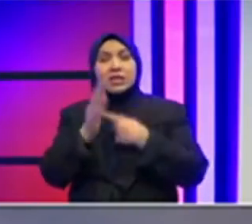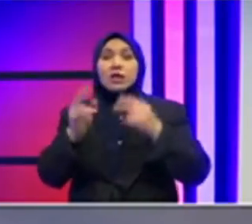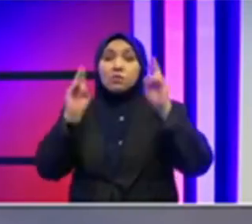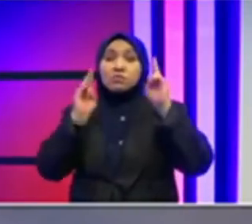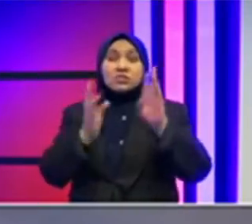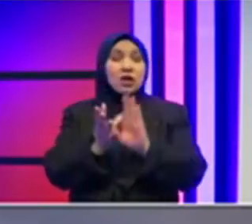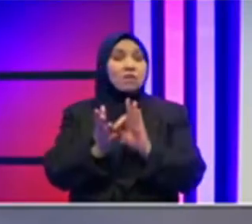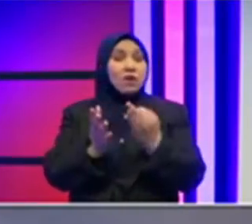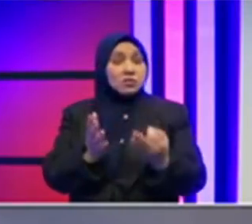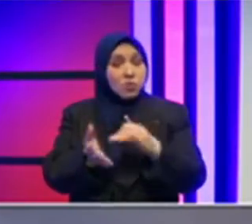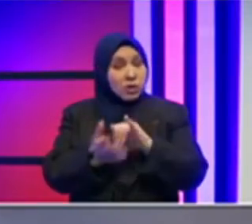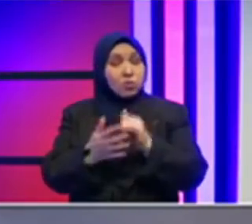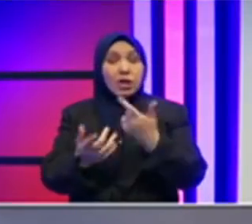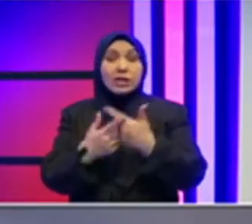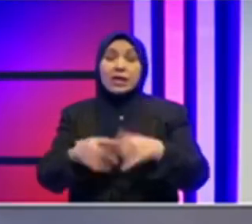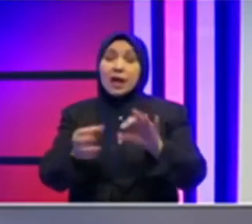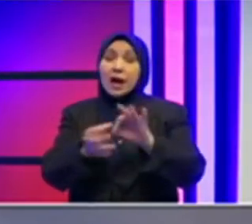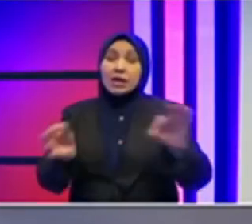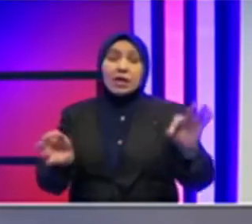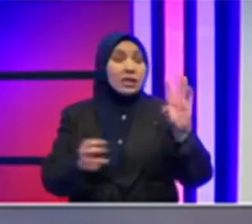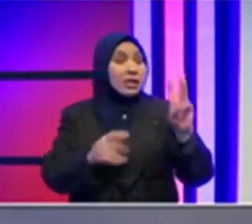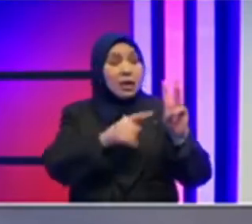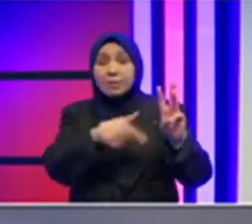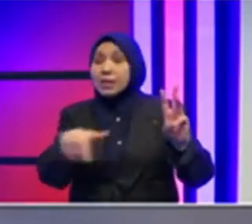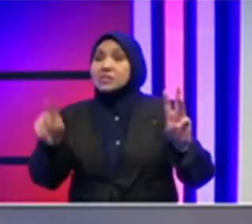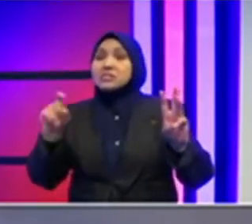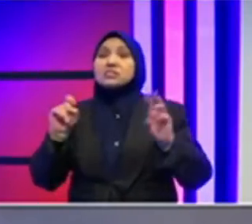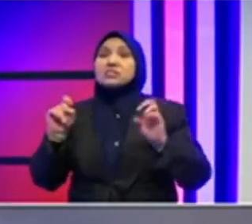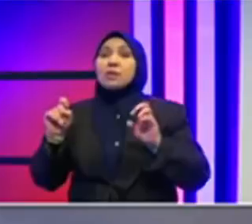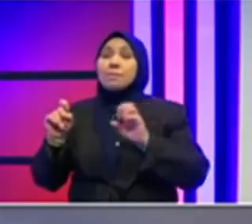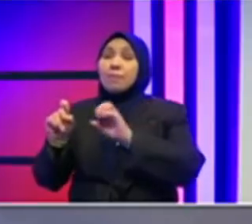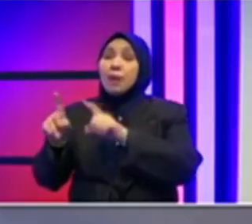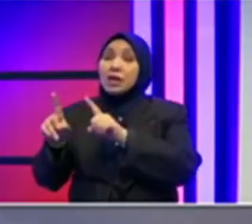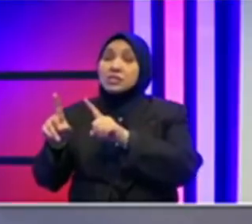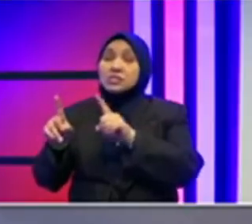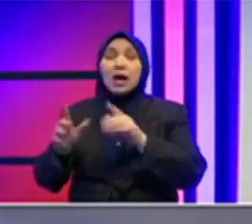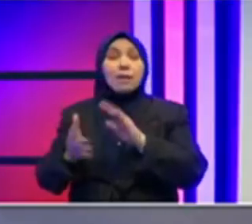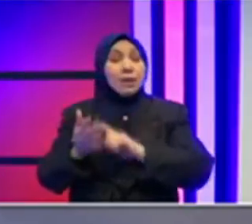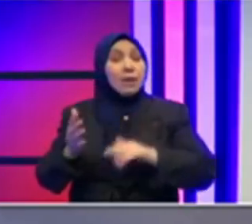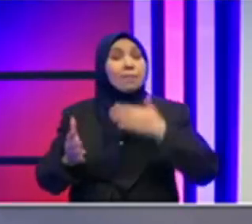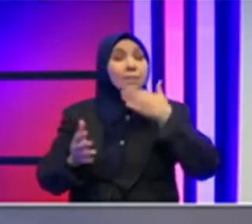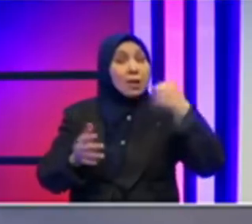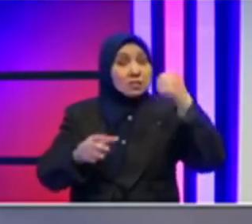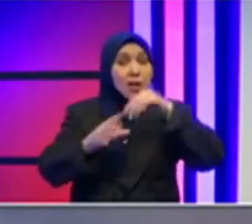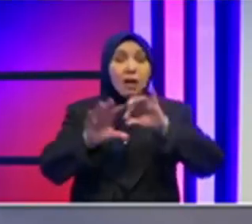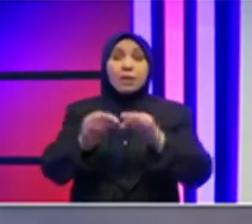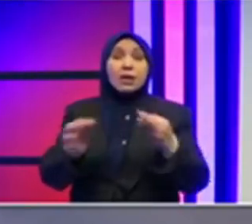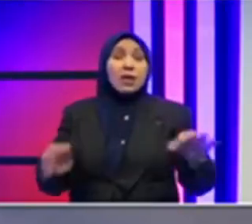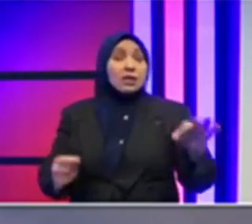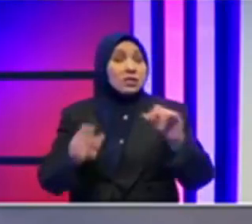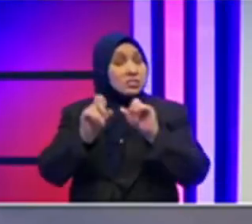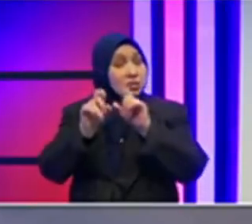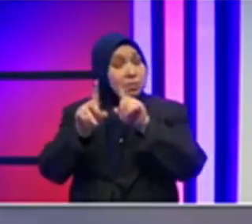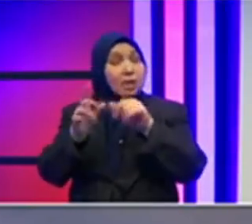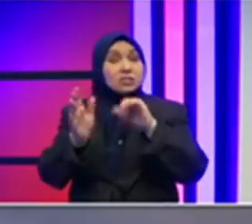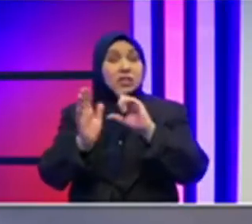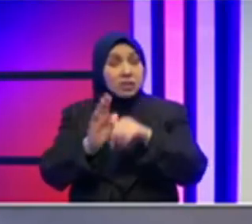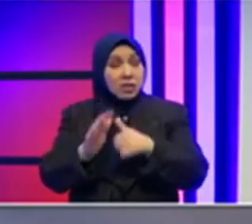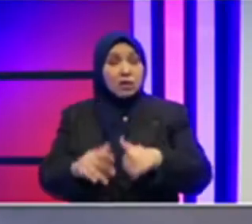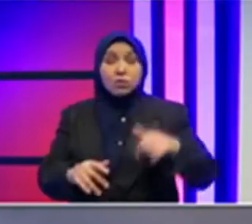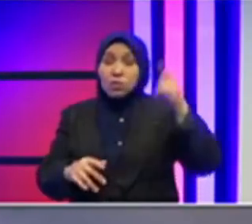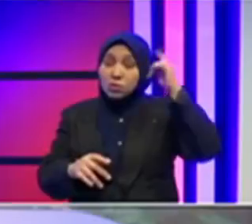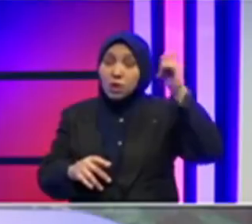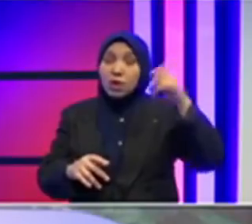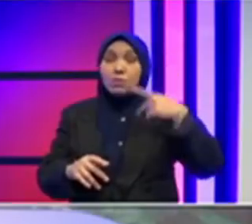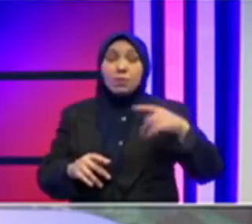iaitu dari ayat yang ke-6 sehingga ayat yang ke-11. Menariknya hari ini Ustaz, dalam ayat yang ke-11 nanti, tuan-tuan dan puan sahabat